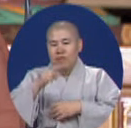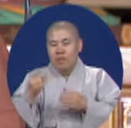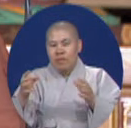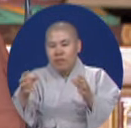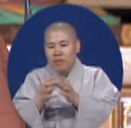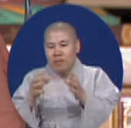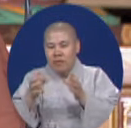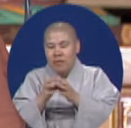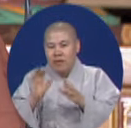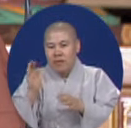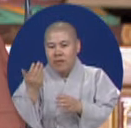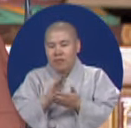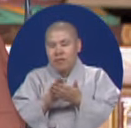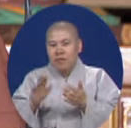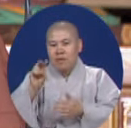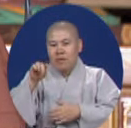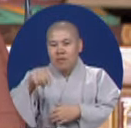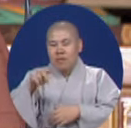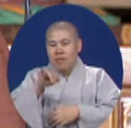그럼 무심이 뭐냐?